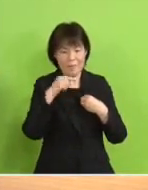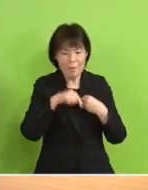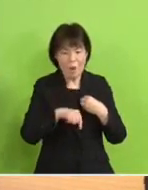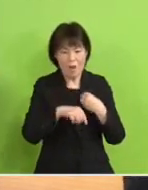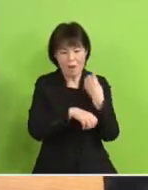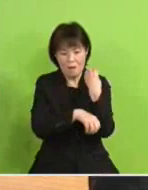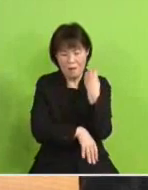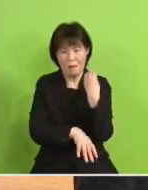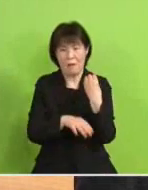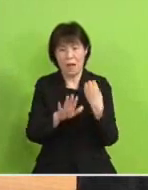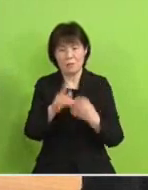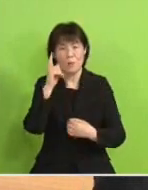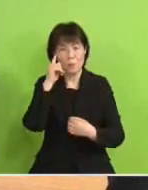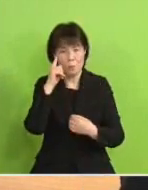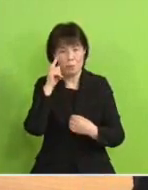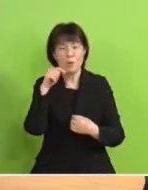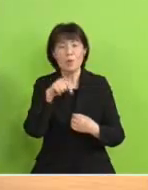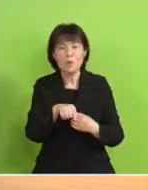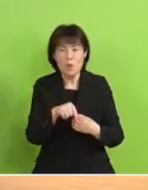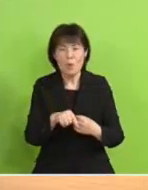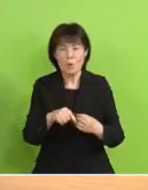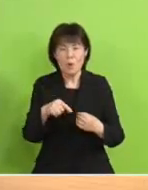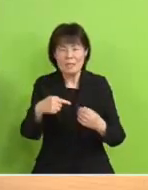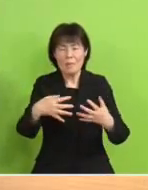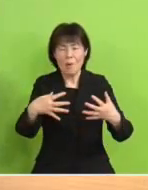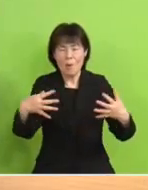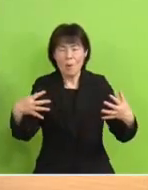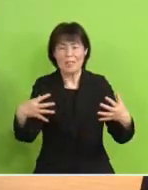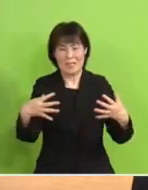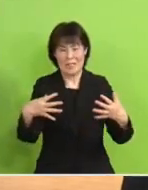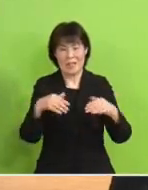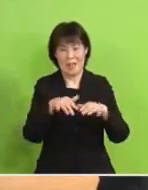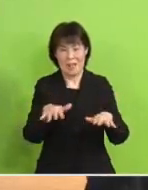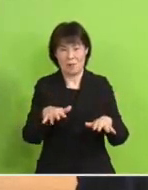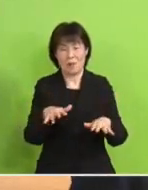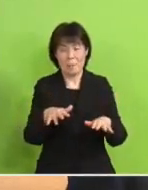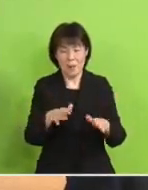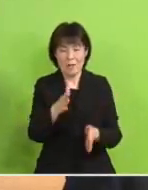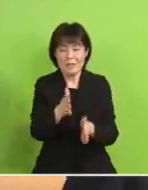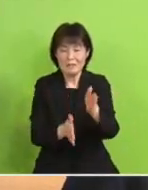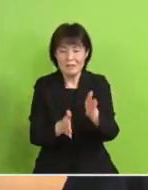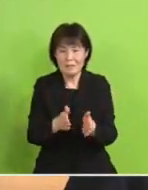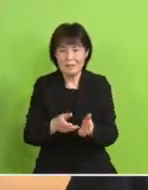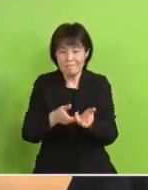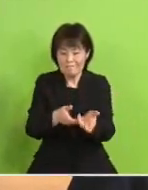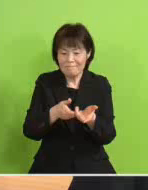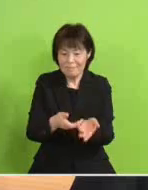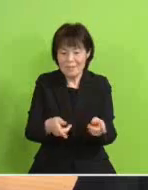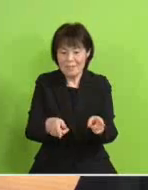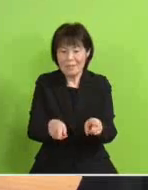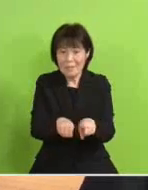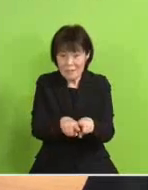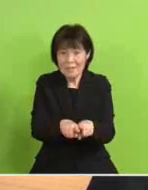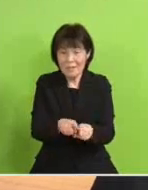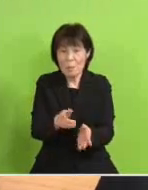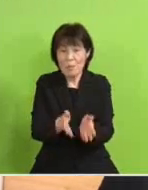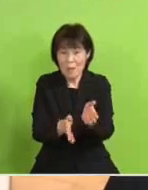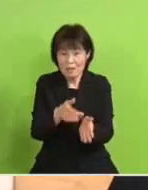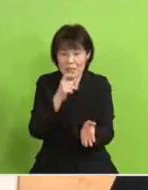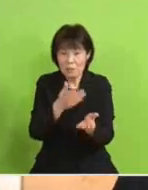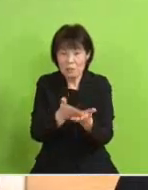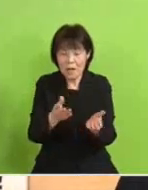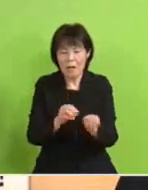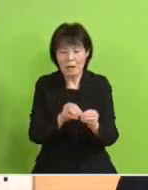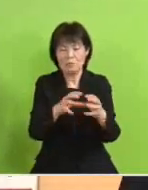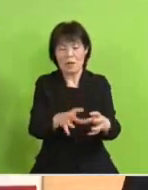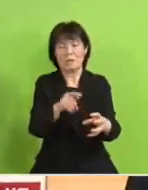思いますので、そのもとで一番大きな影響を与えるのが接待を伴う飲食店におけるク